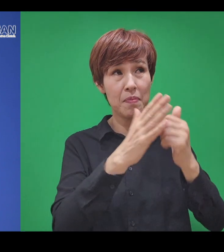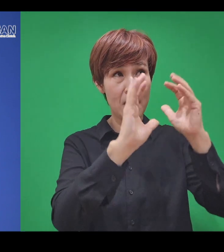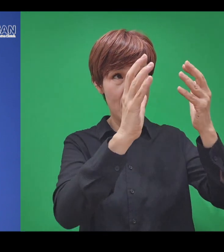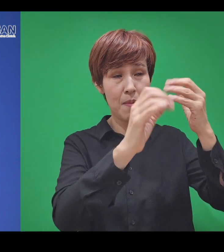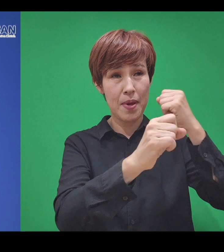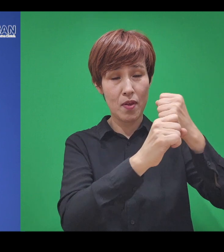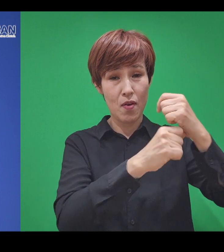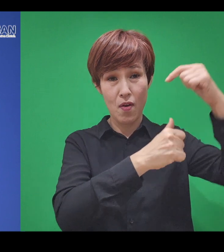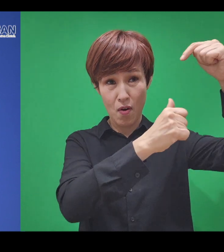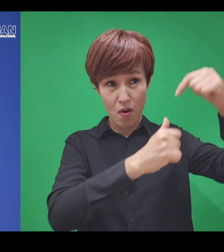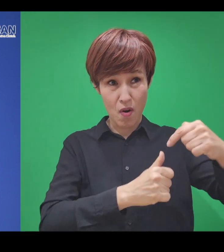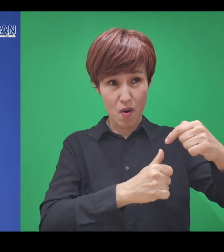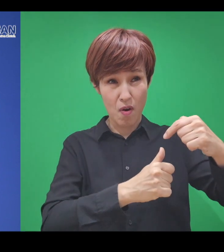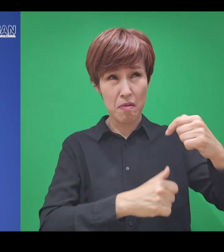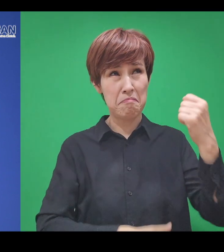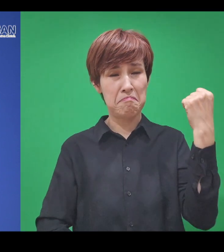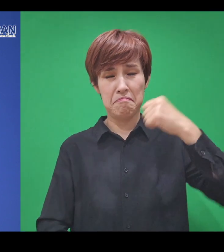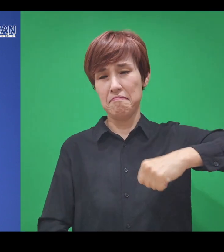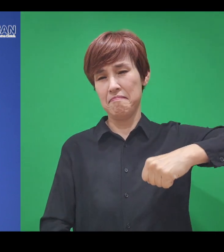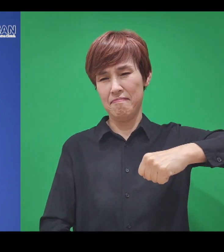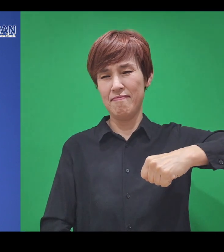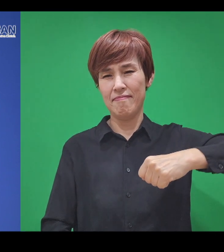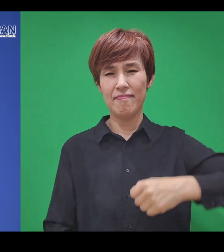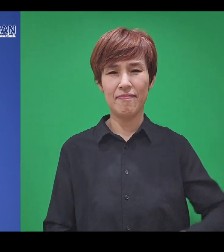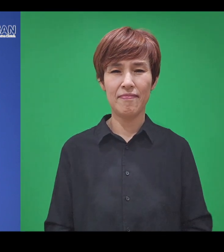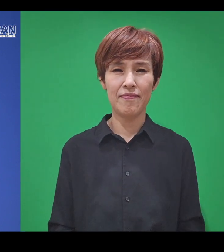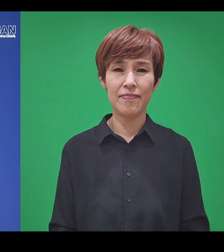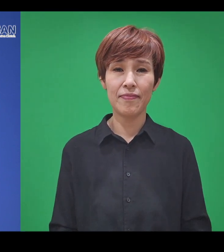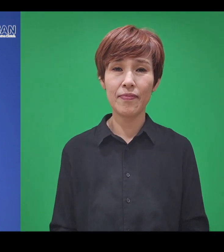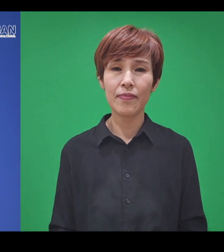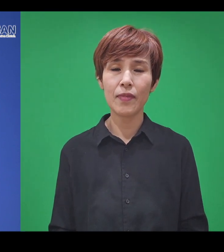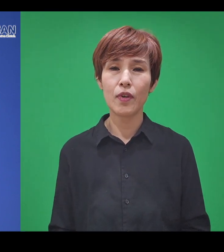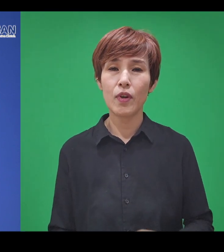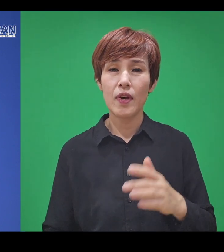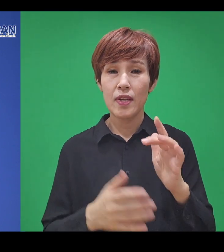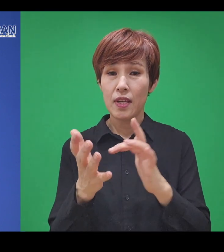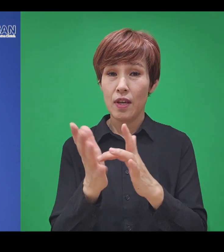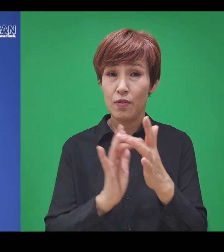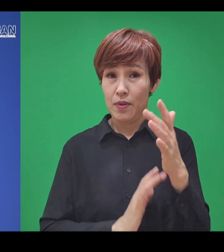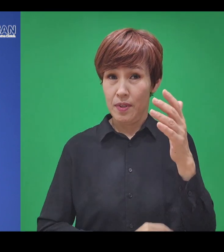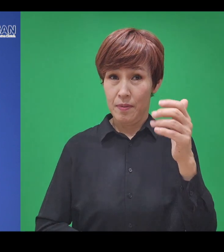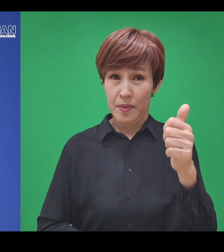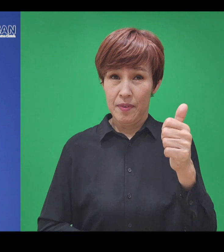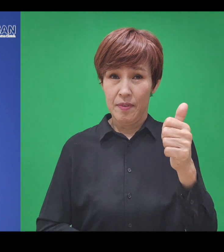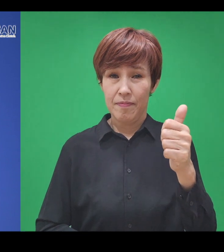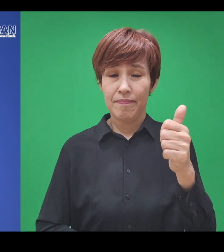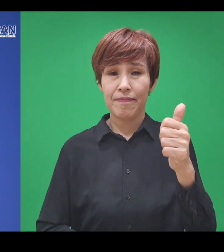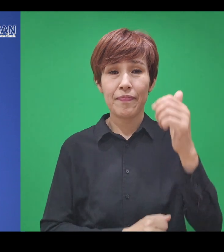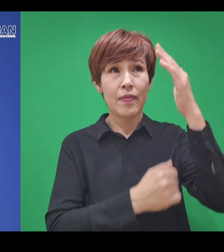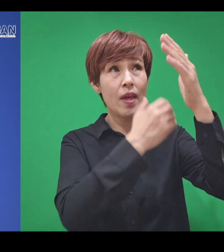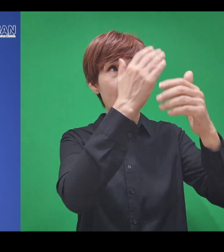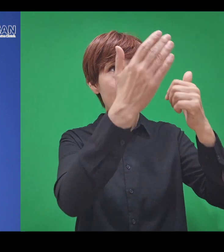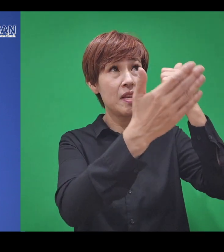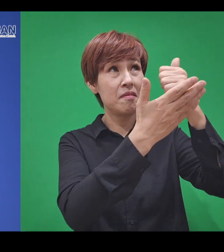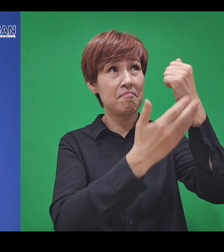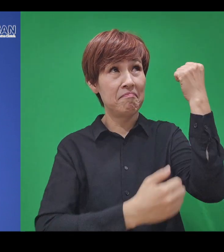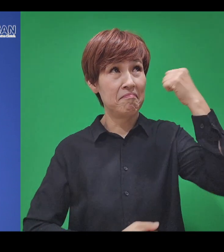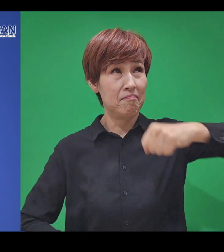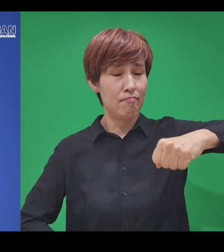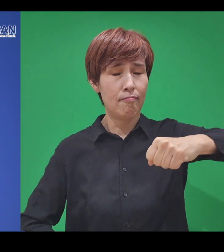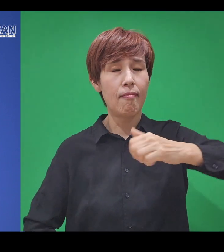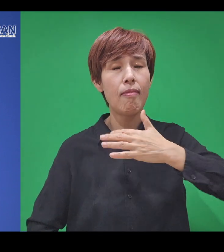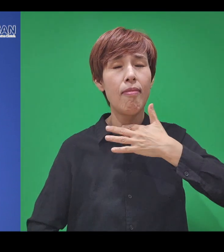부름받았지만 하나님을 반역했습니다. 그러나 우리의 구주께서는 단 한 번도